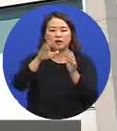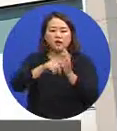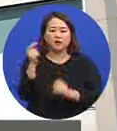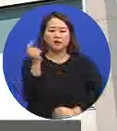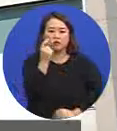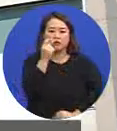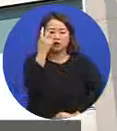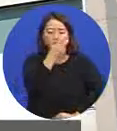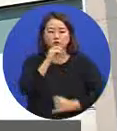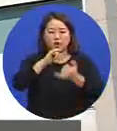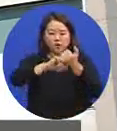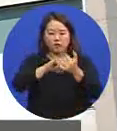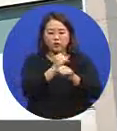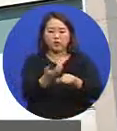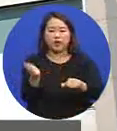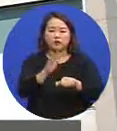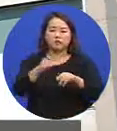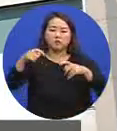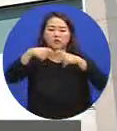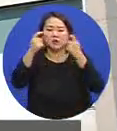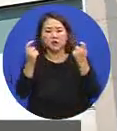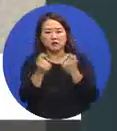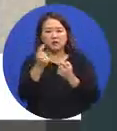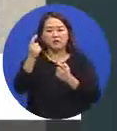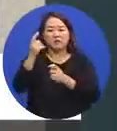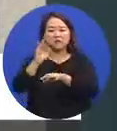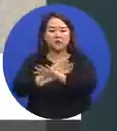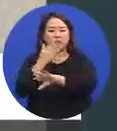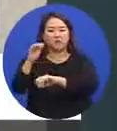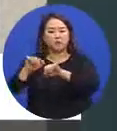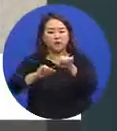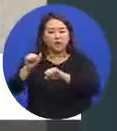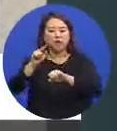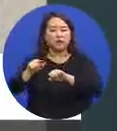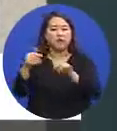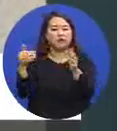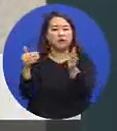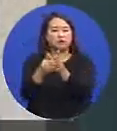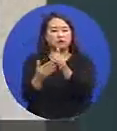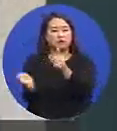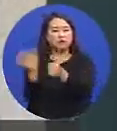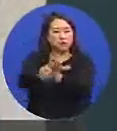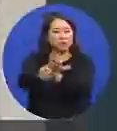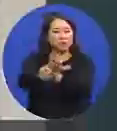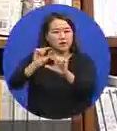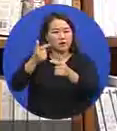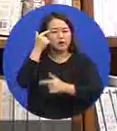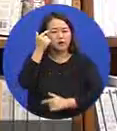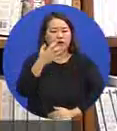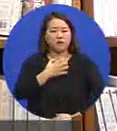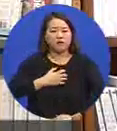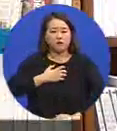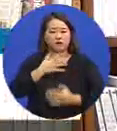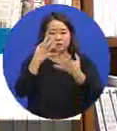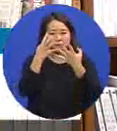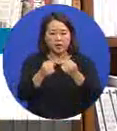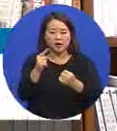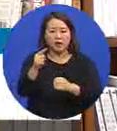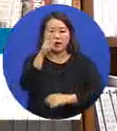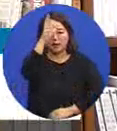약속했지만 개인적인 일탈로 수사를 마무리하려는 것 아니냐는 우려가 적지 않습니다. 경찰이 꼬리 자르기를